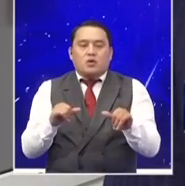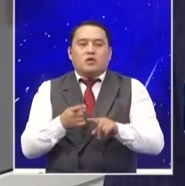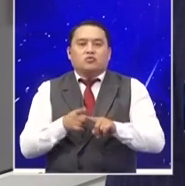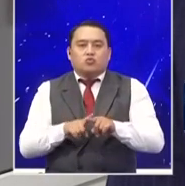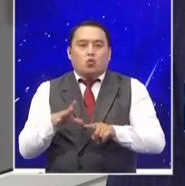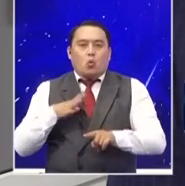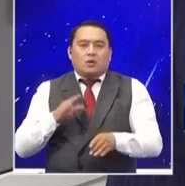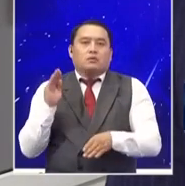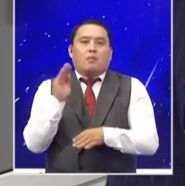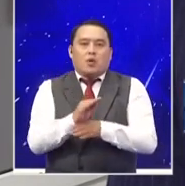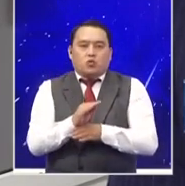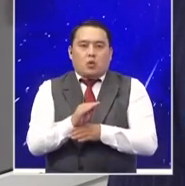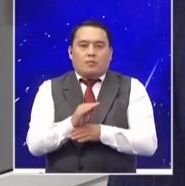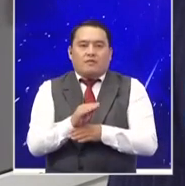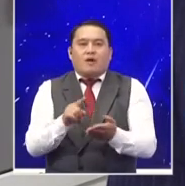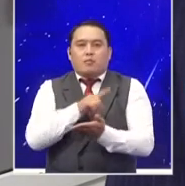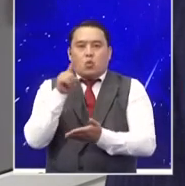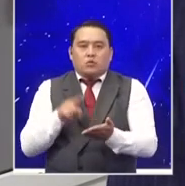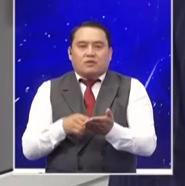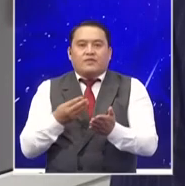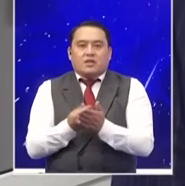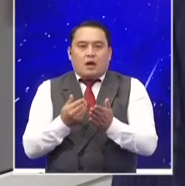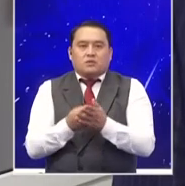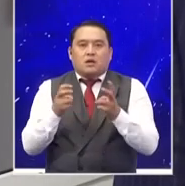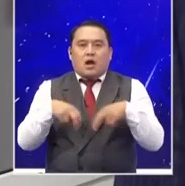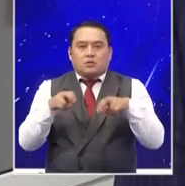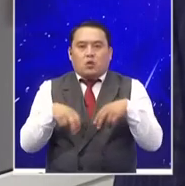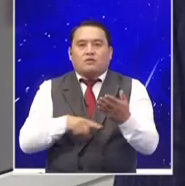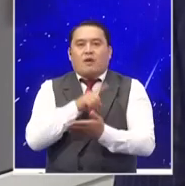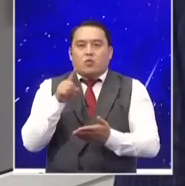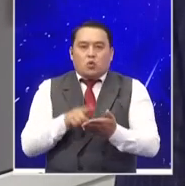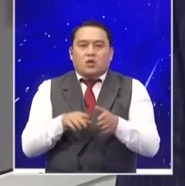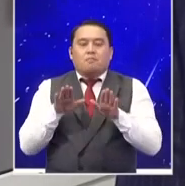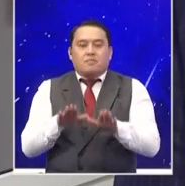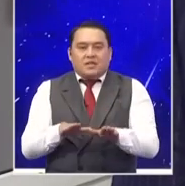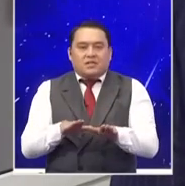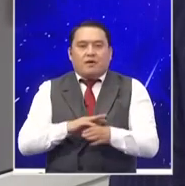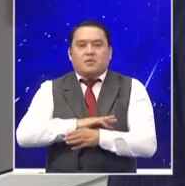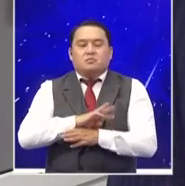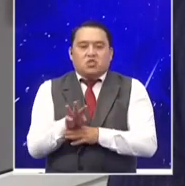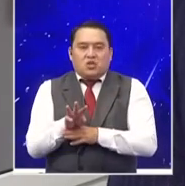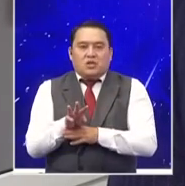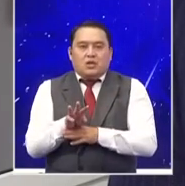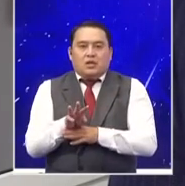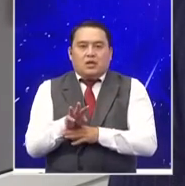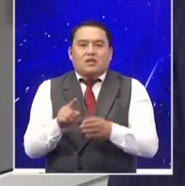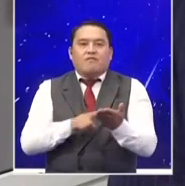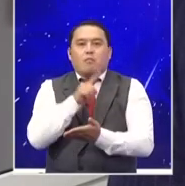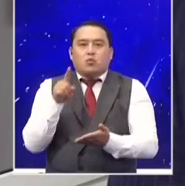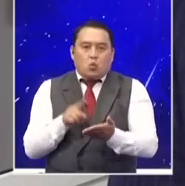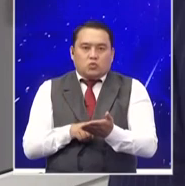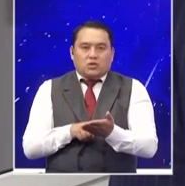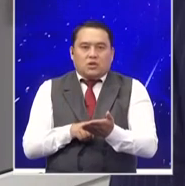есть мы дополнительно, помимо вопроса финансирования, рассматриваются вопросы местного содержания, это вопросы